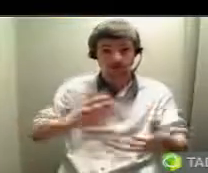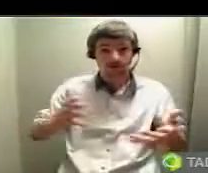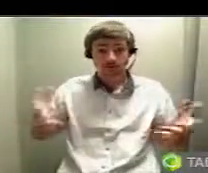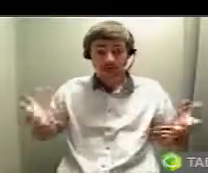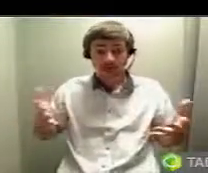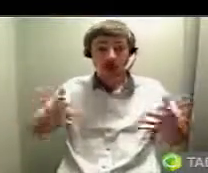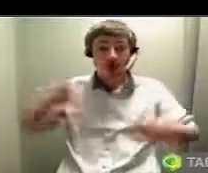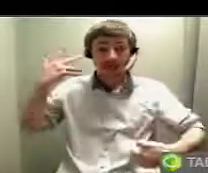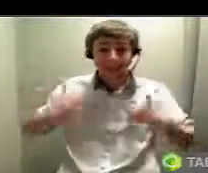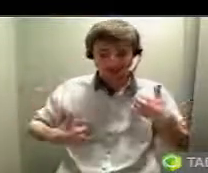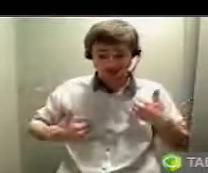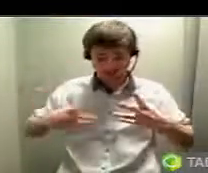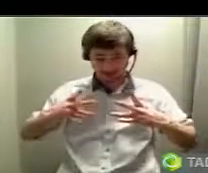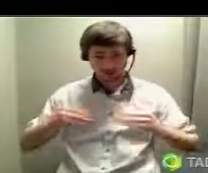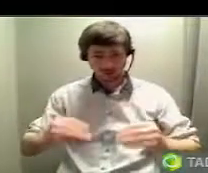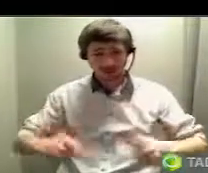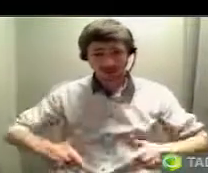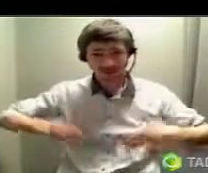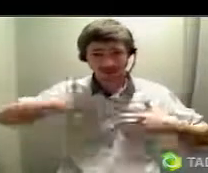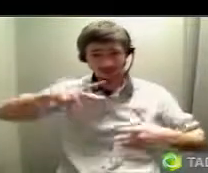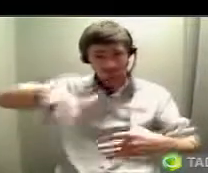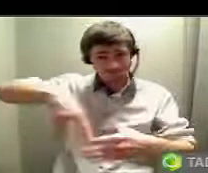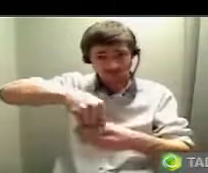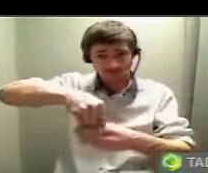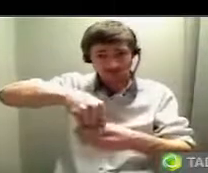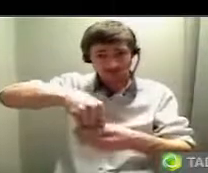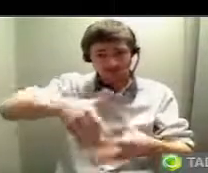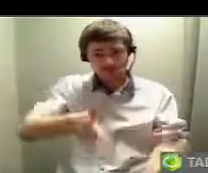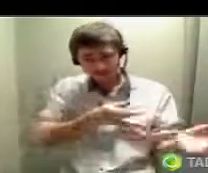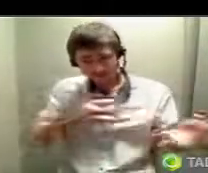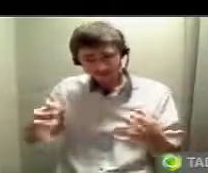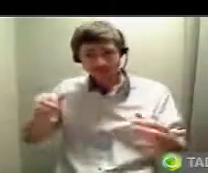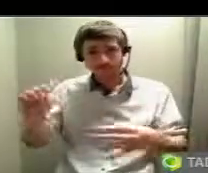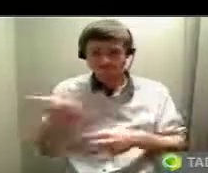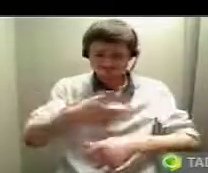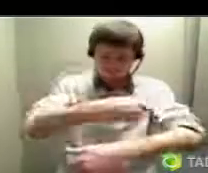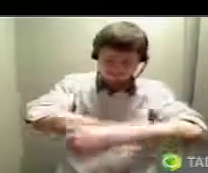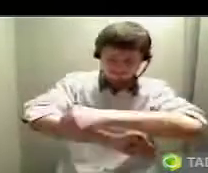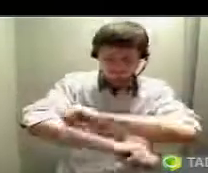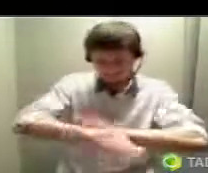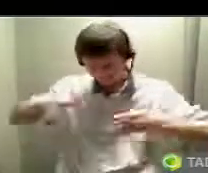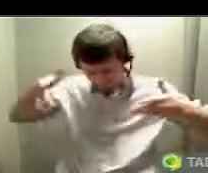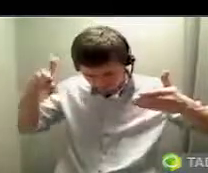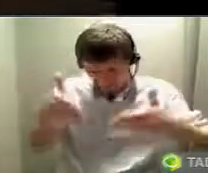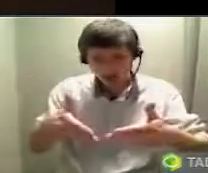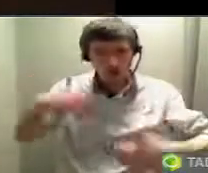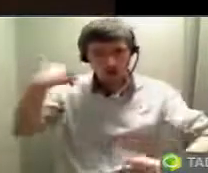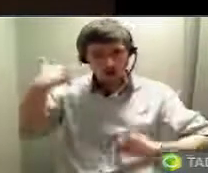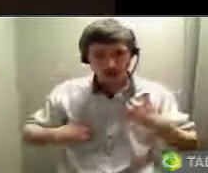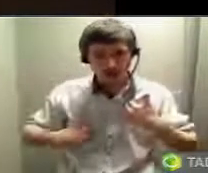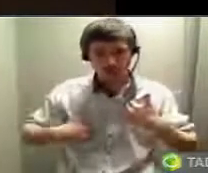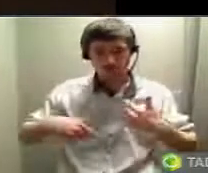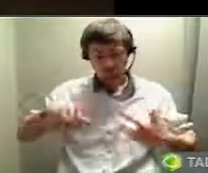Et que chaque fois qu'on prend une initiative, on doit songer à la question du handicap quand on prend cette initiative,